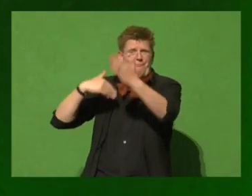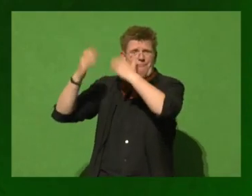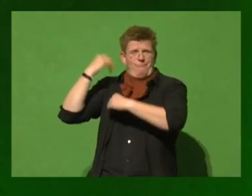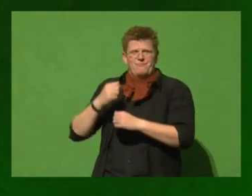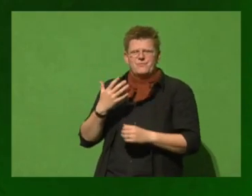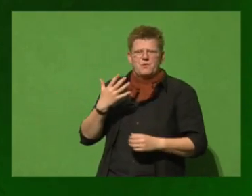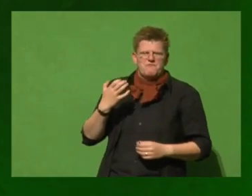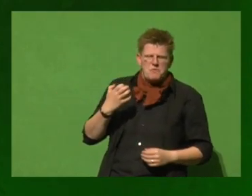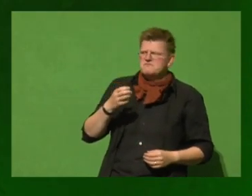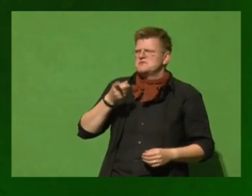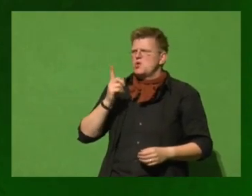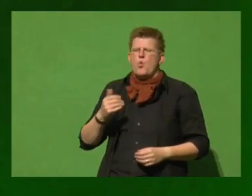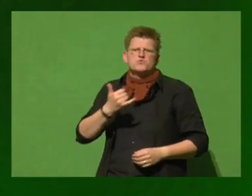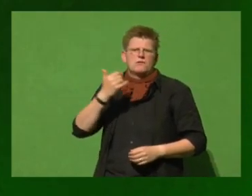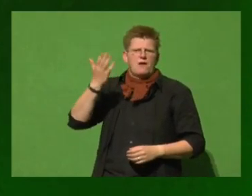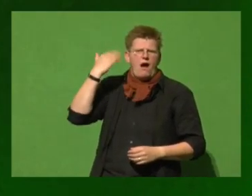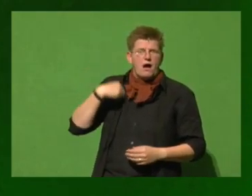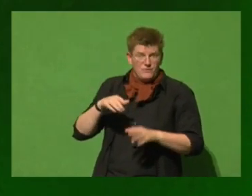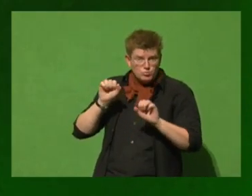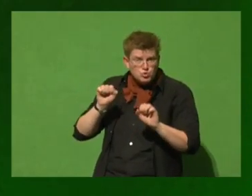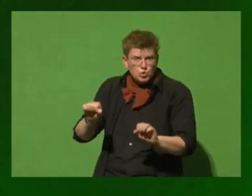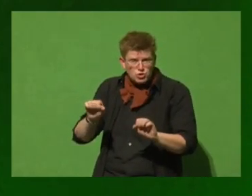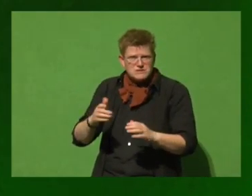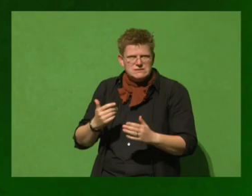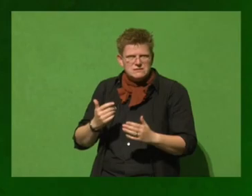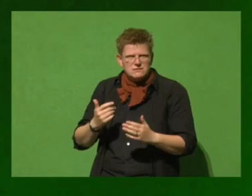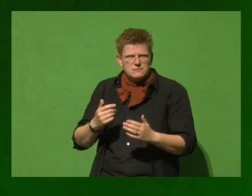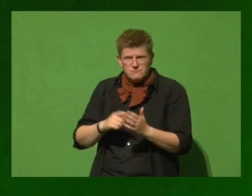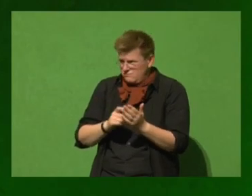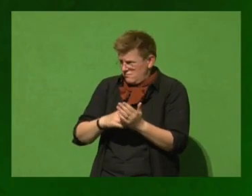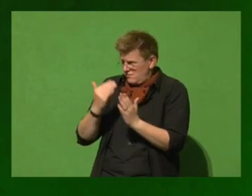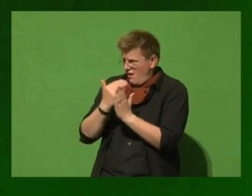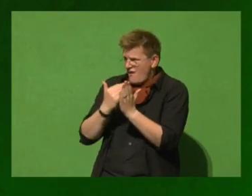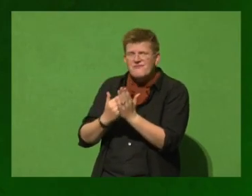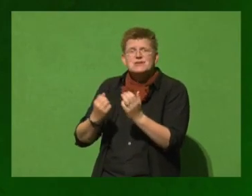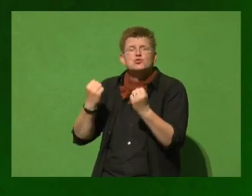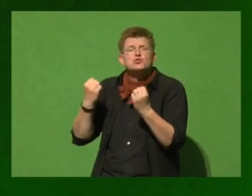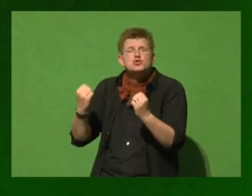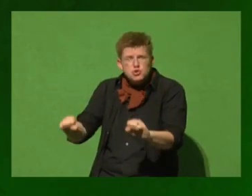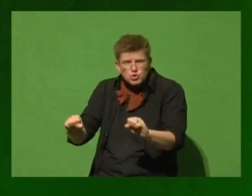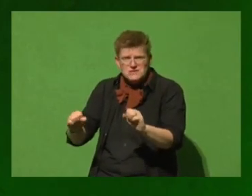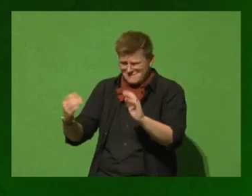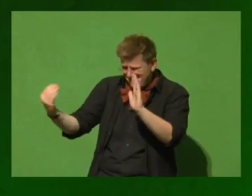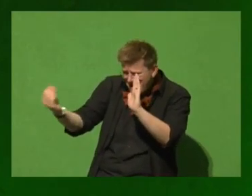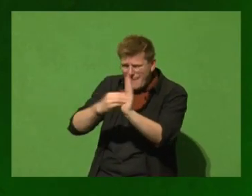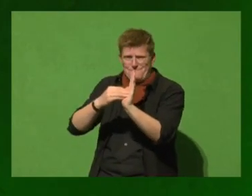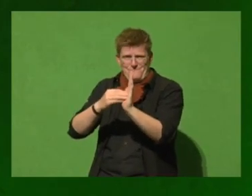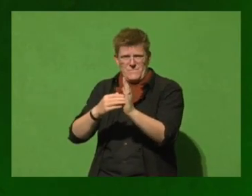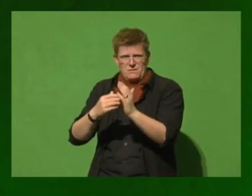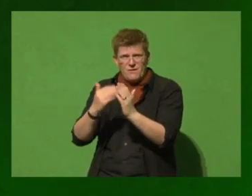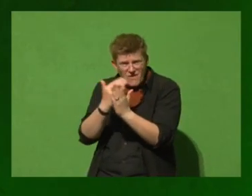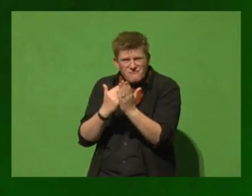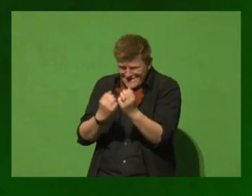Jahren aufgebaut haben für sich, der in der Verfassung verankert ist, den trägt diese große Koalition mit